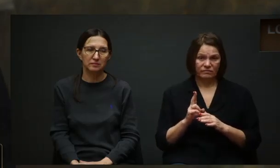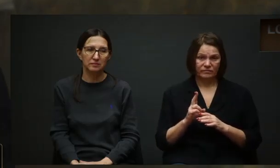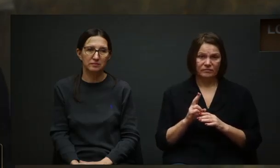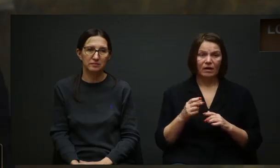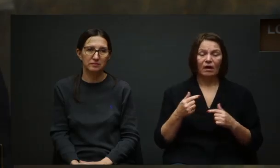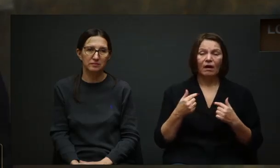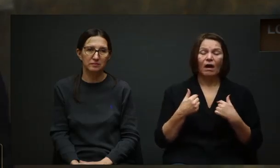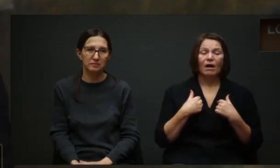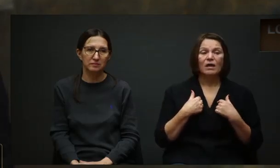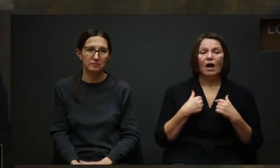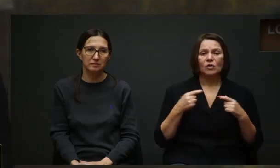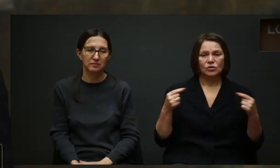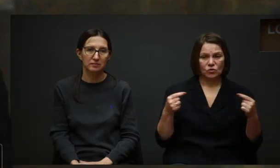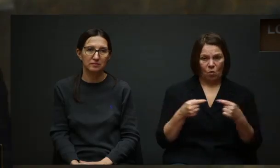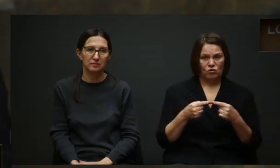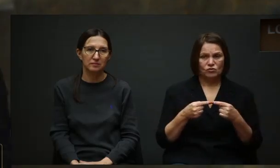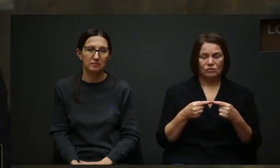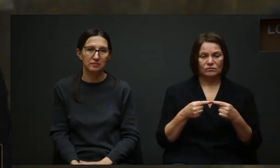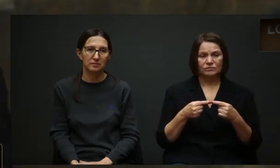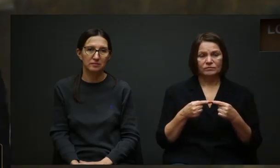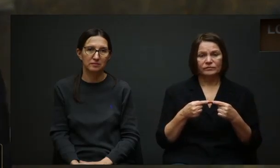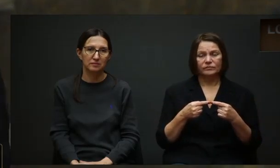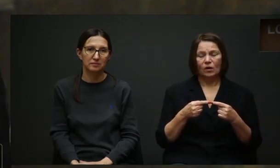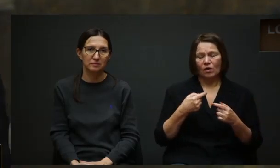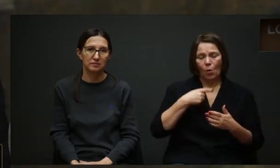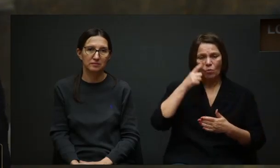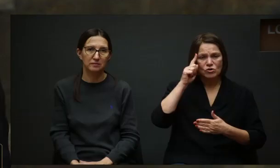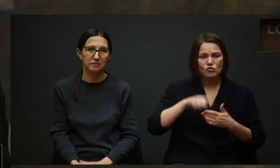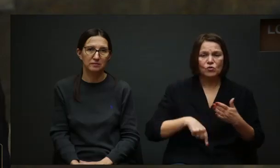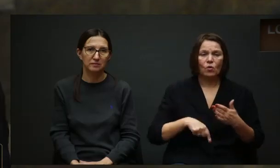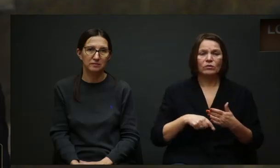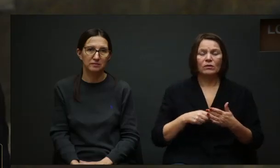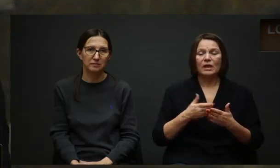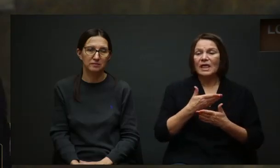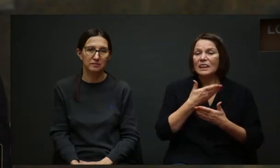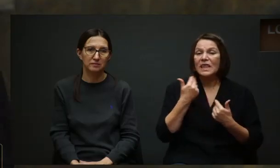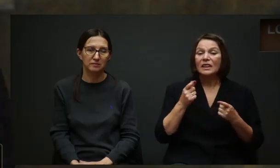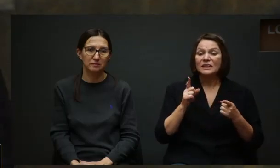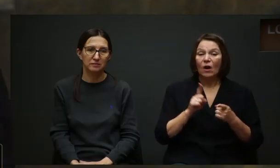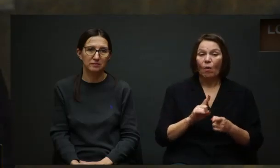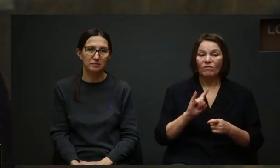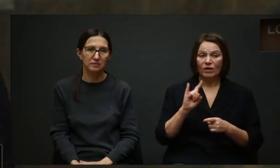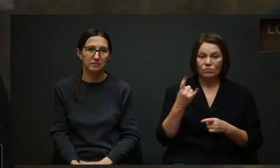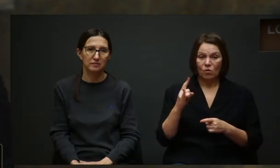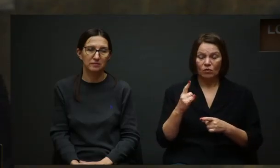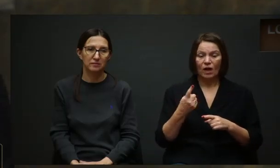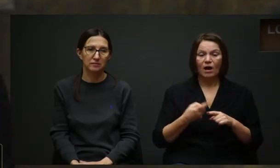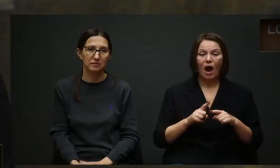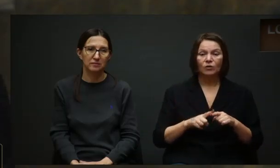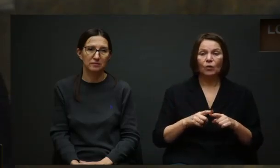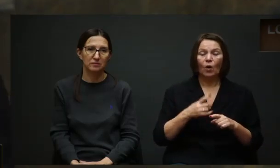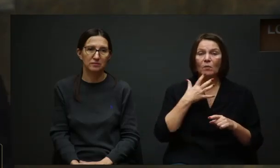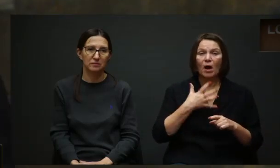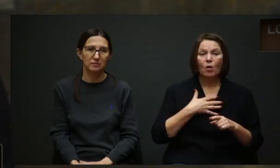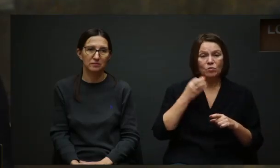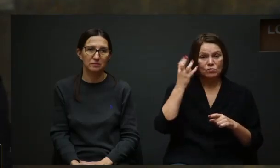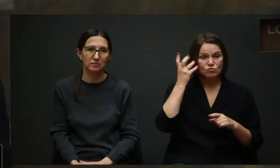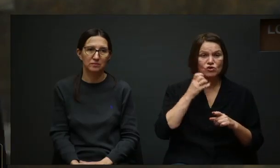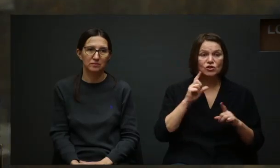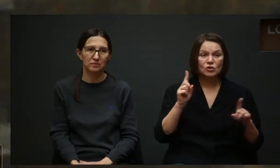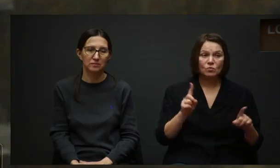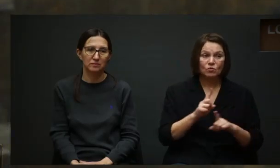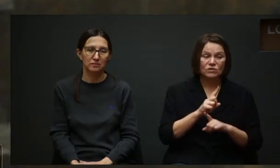Я точно совершенно убежден, нет такого ребенка, который полюбит Пушкинский музей